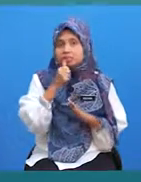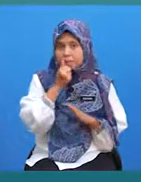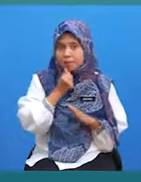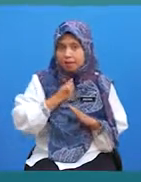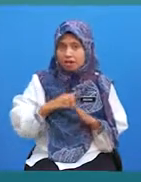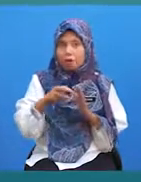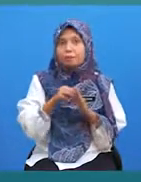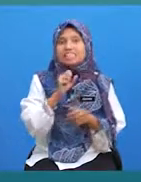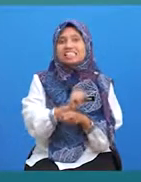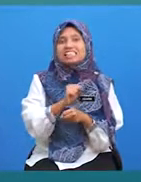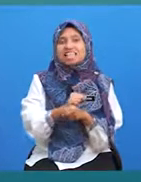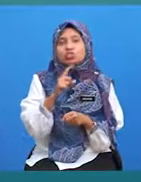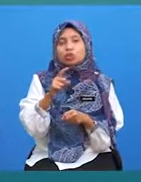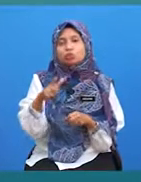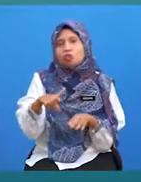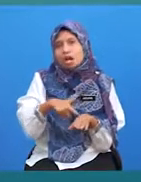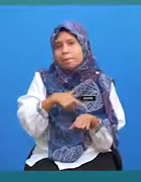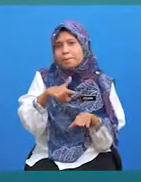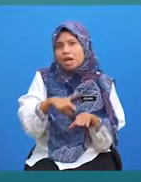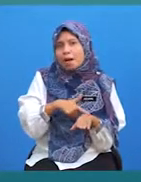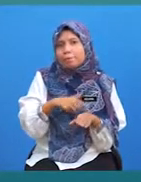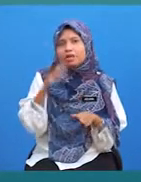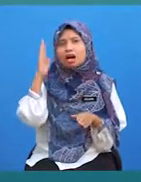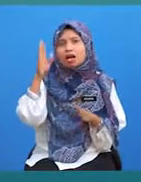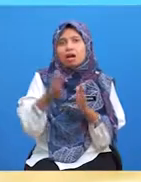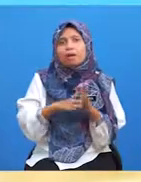lama kelamaan akan berhasil juga.